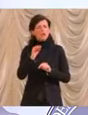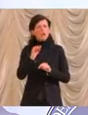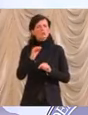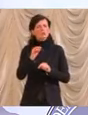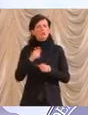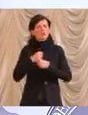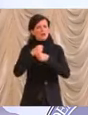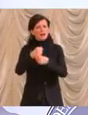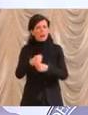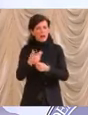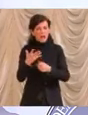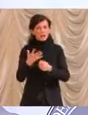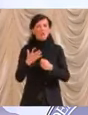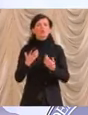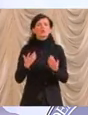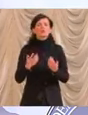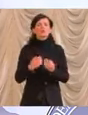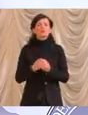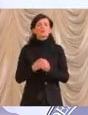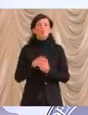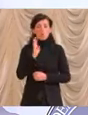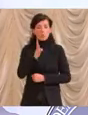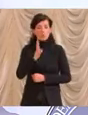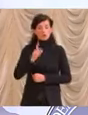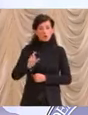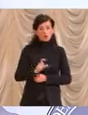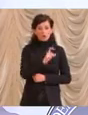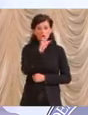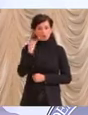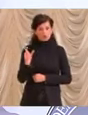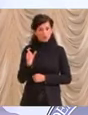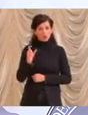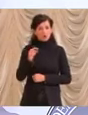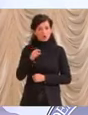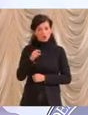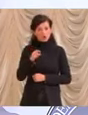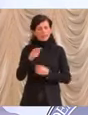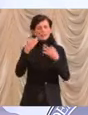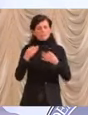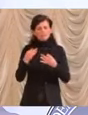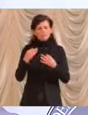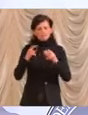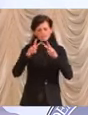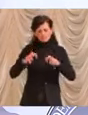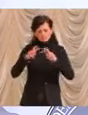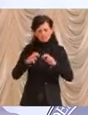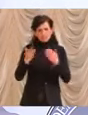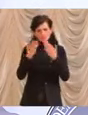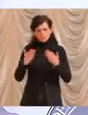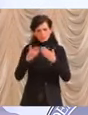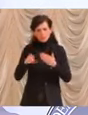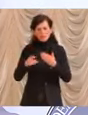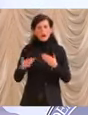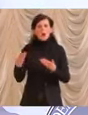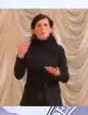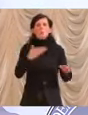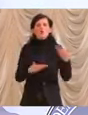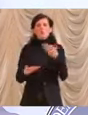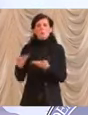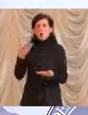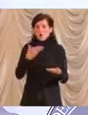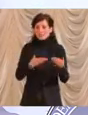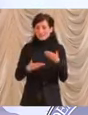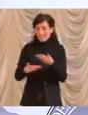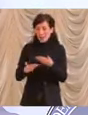14 giorni per elaborare delle proposte. Proposte al plurale